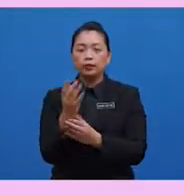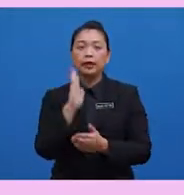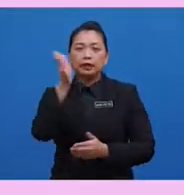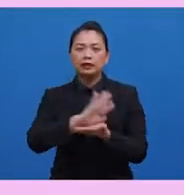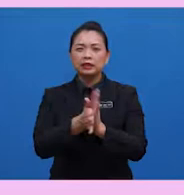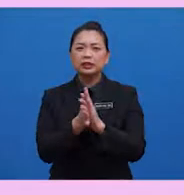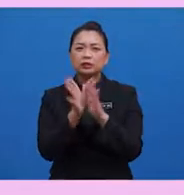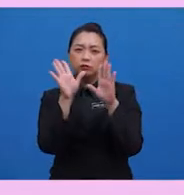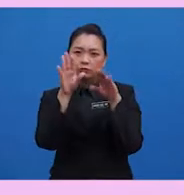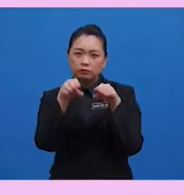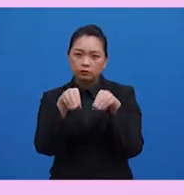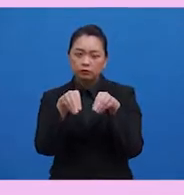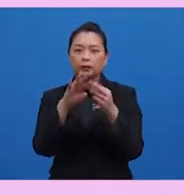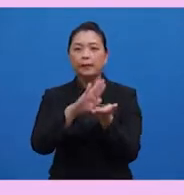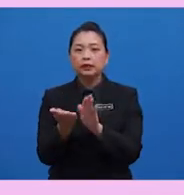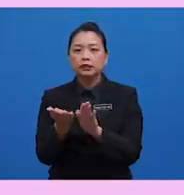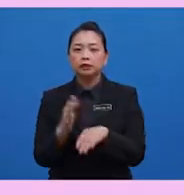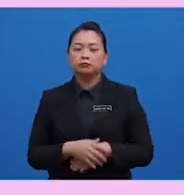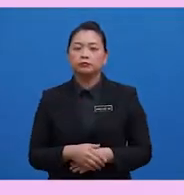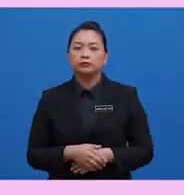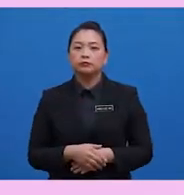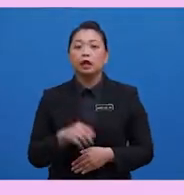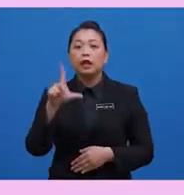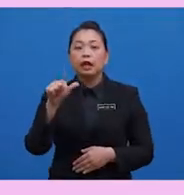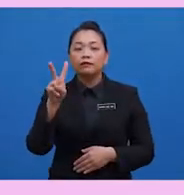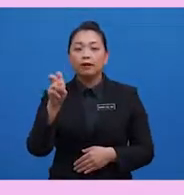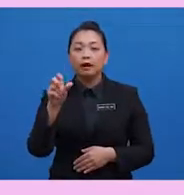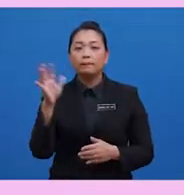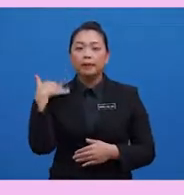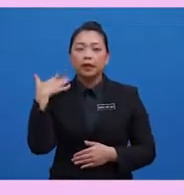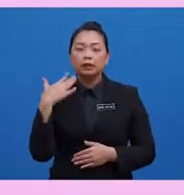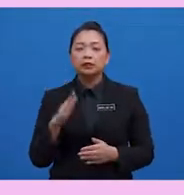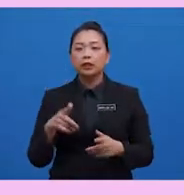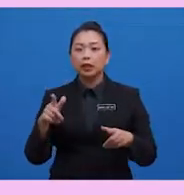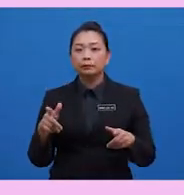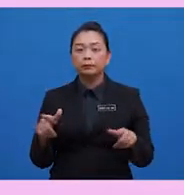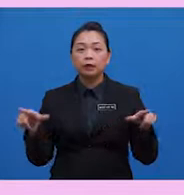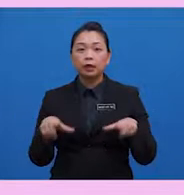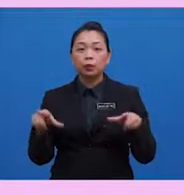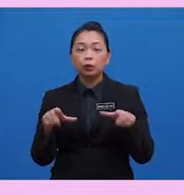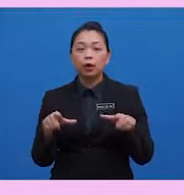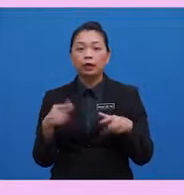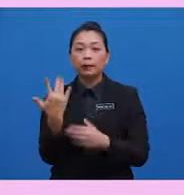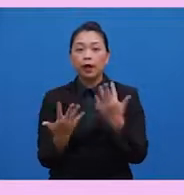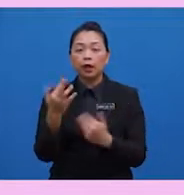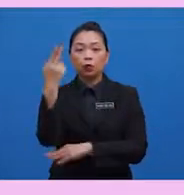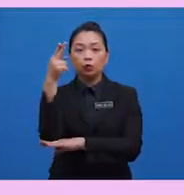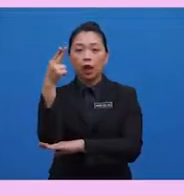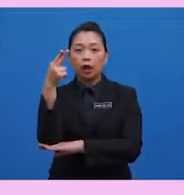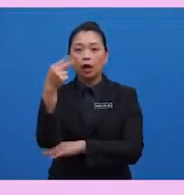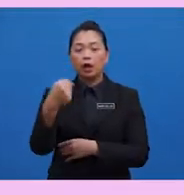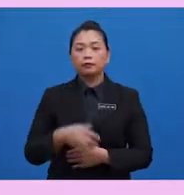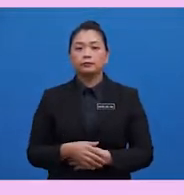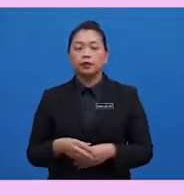mati. Lava yang panas pula akan menyebabkan berlakunya kebakaran hutan. Ia akan menyebabkan flora